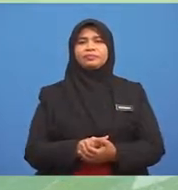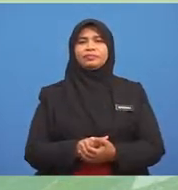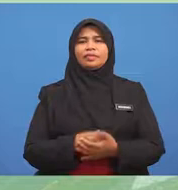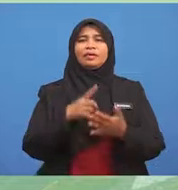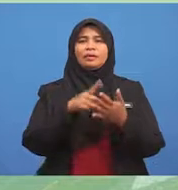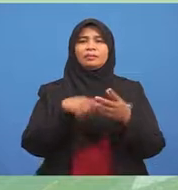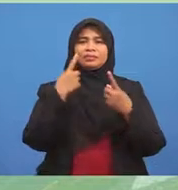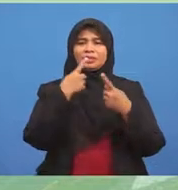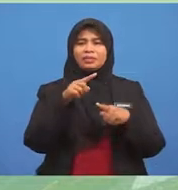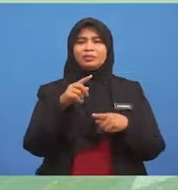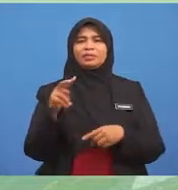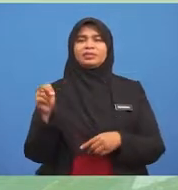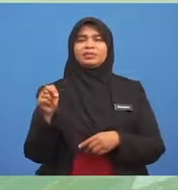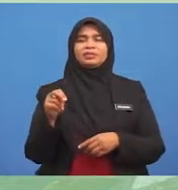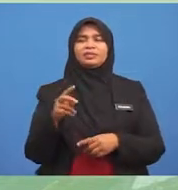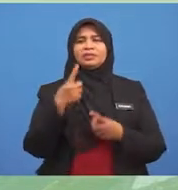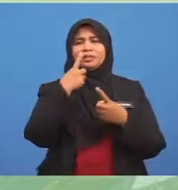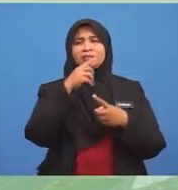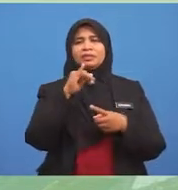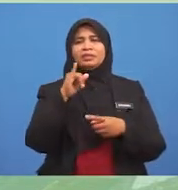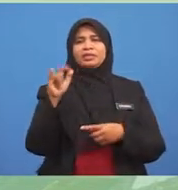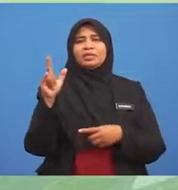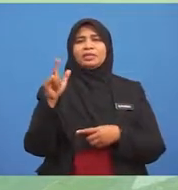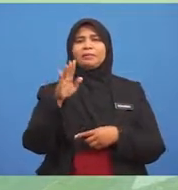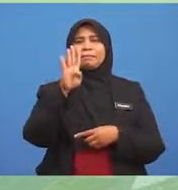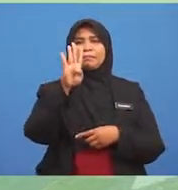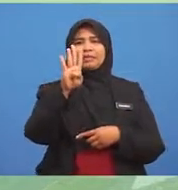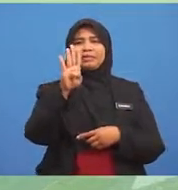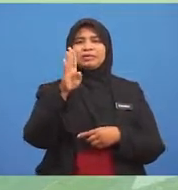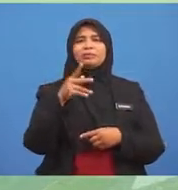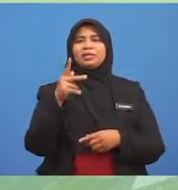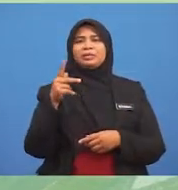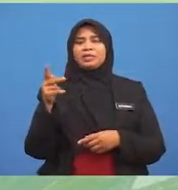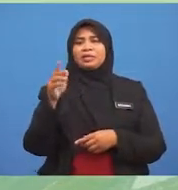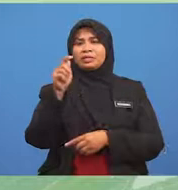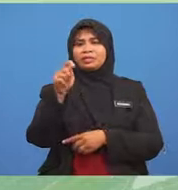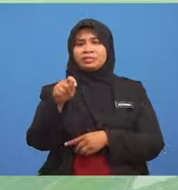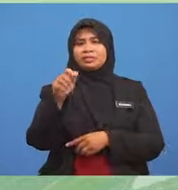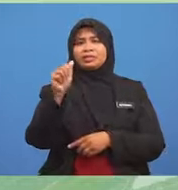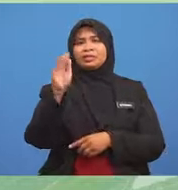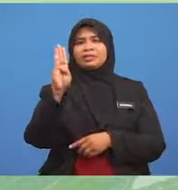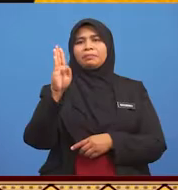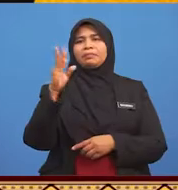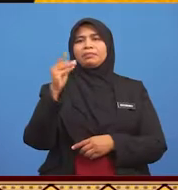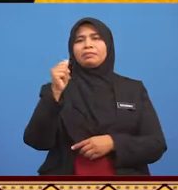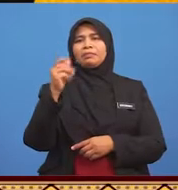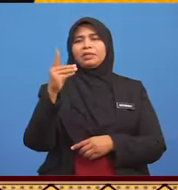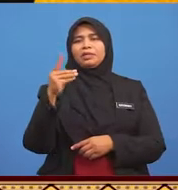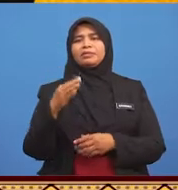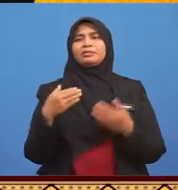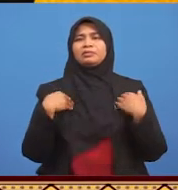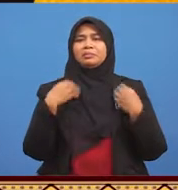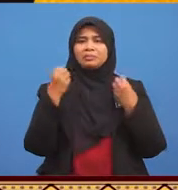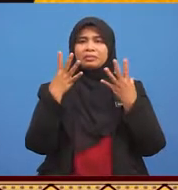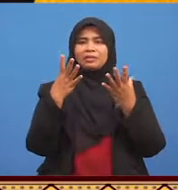Apa jawapannya? Jawapannya ialah B. Perkara-perkara sunat ab'ad. Ada berapa perkara